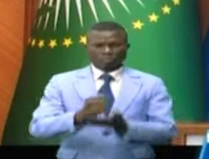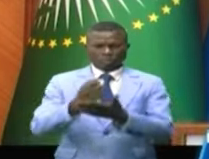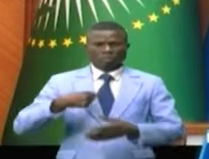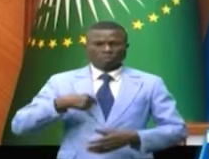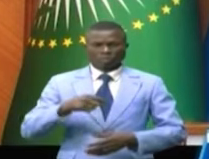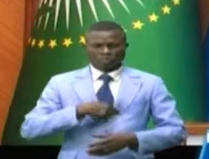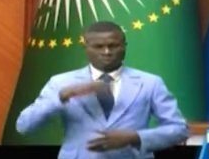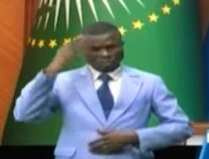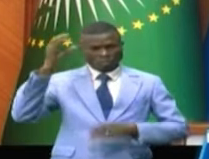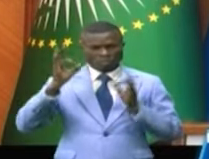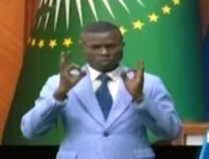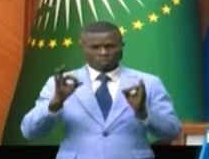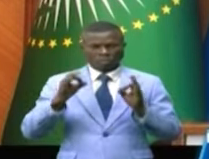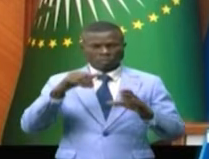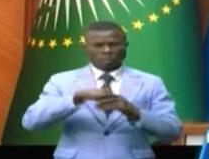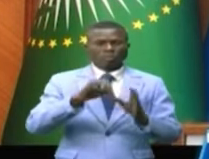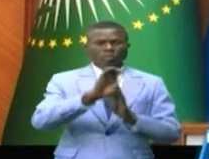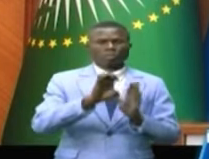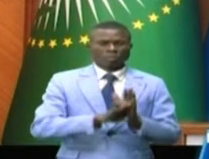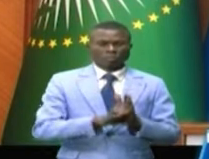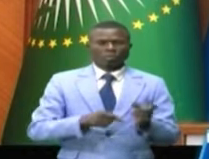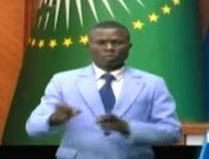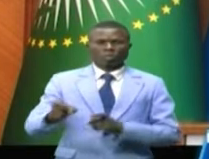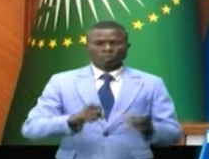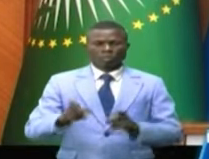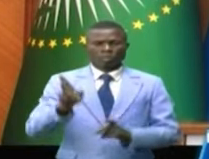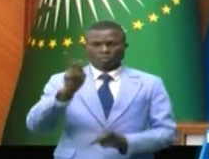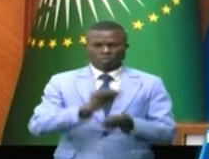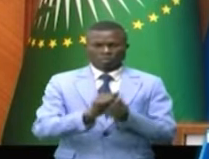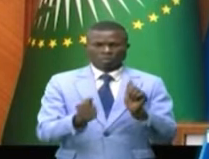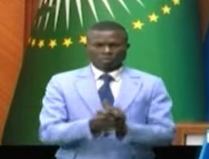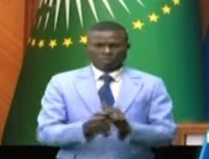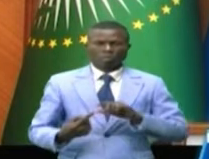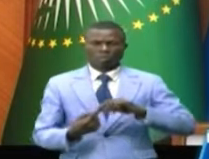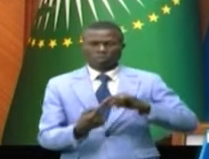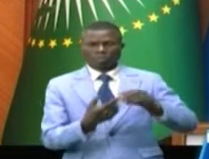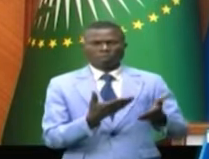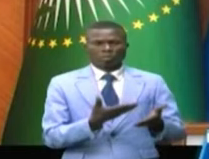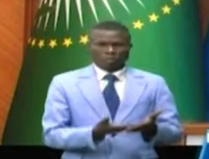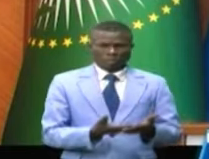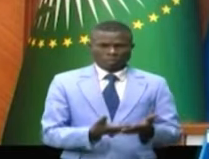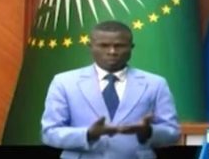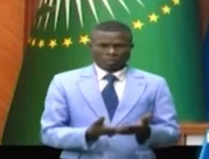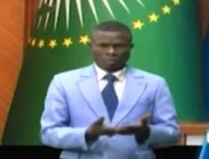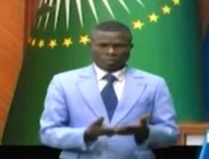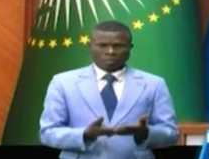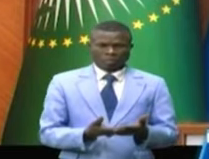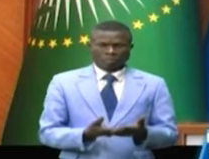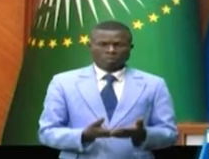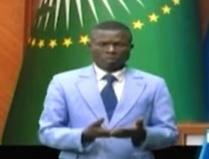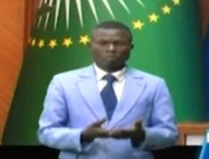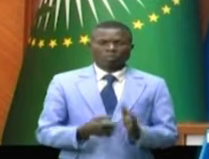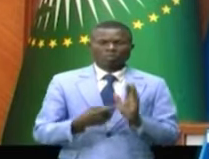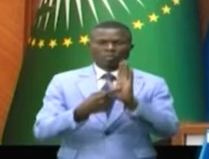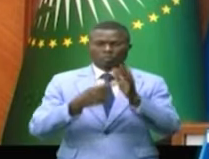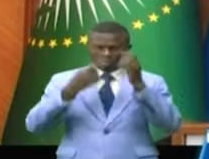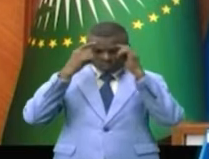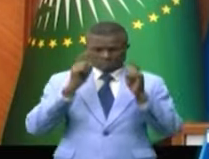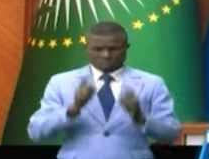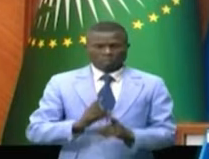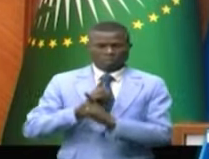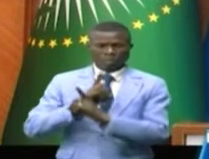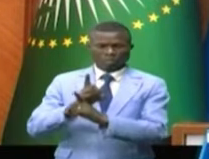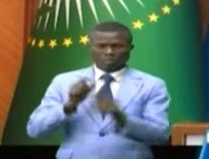nouvelle expérience constitutionnelle de gestion des situations d'exception. Elle marque notre détermination à